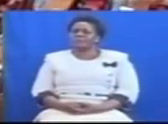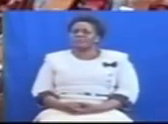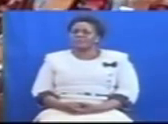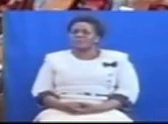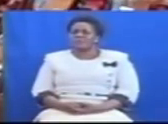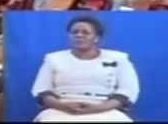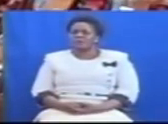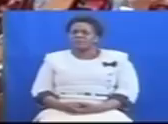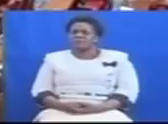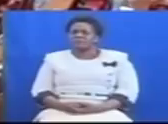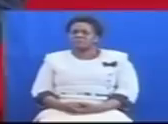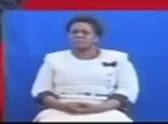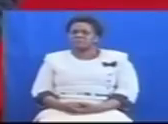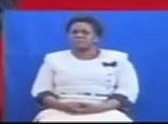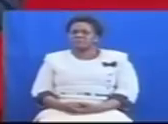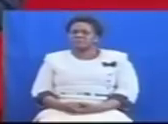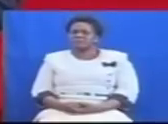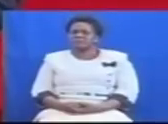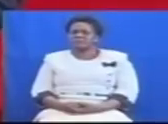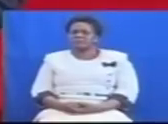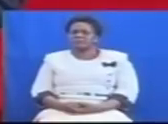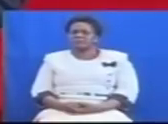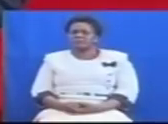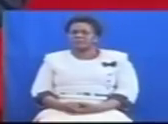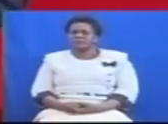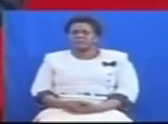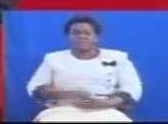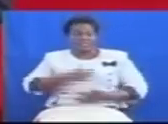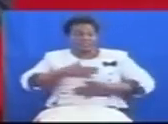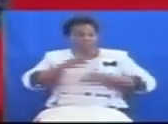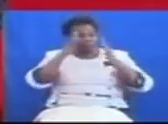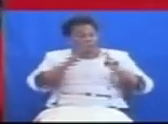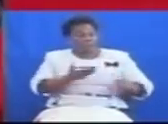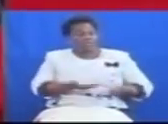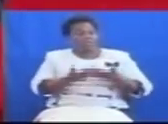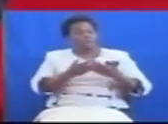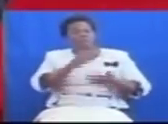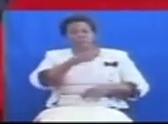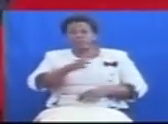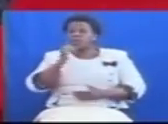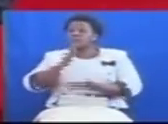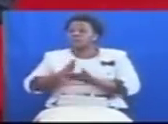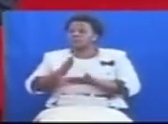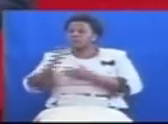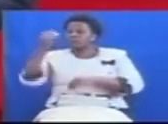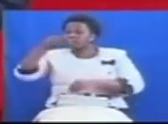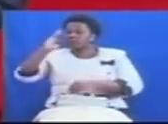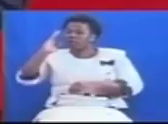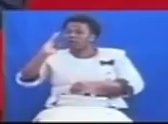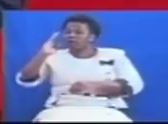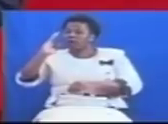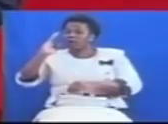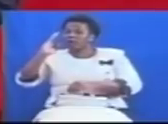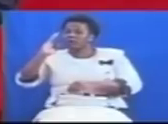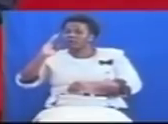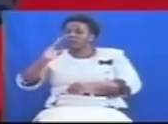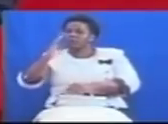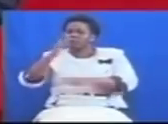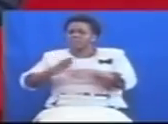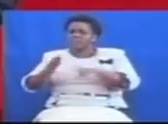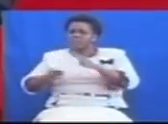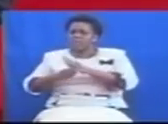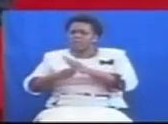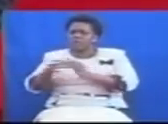Asante Mheshimiwa Naibu Spika. Mheshimiwa Naibu Spika, ni kweli kwamba sasa hivi serikali ipo kwenye hatua ya kujenga hospitali za wilaya